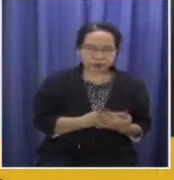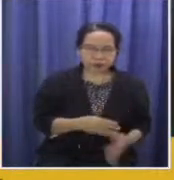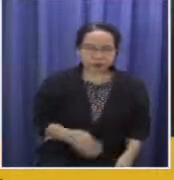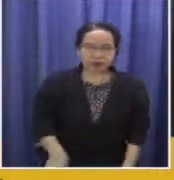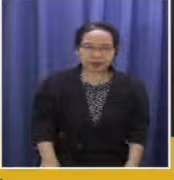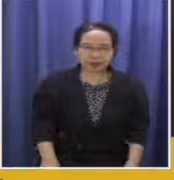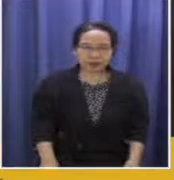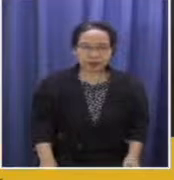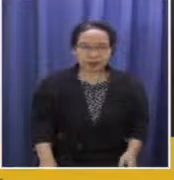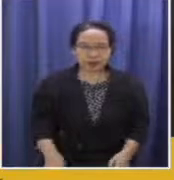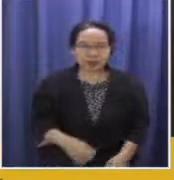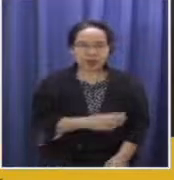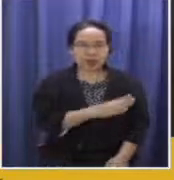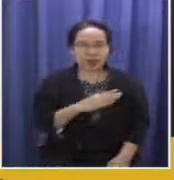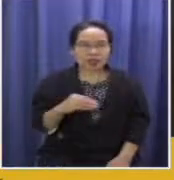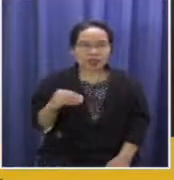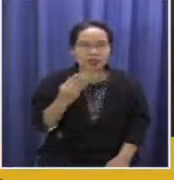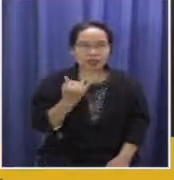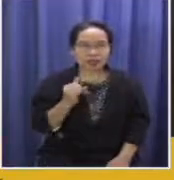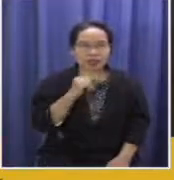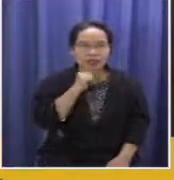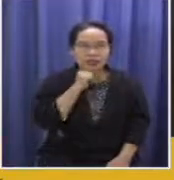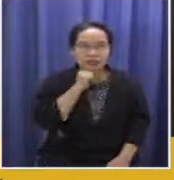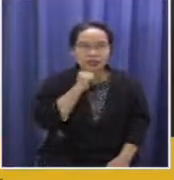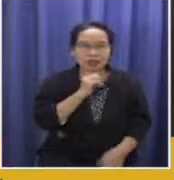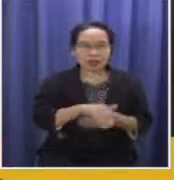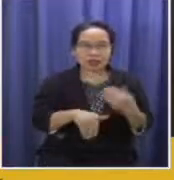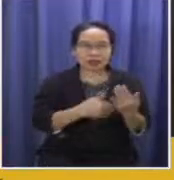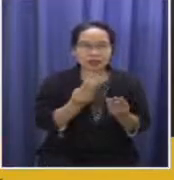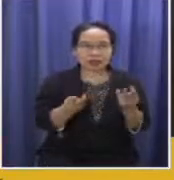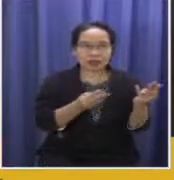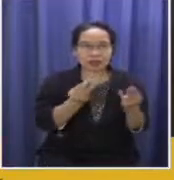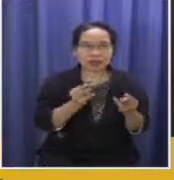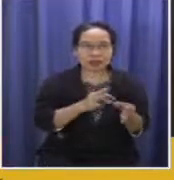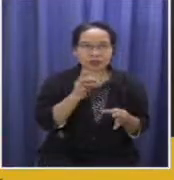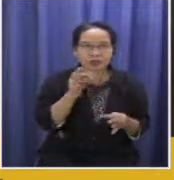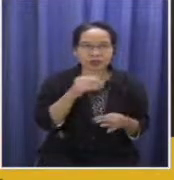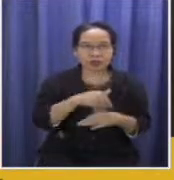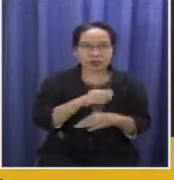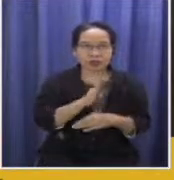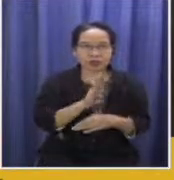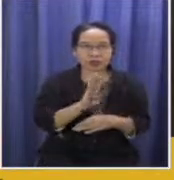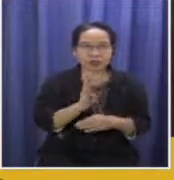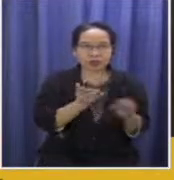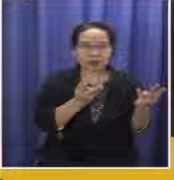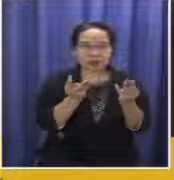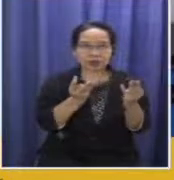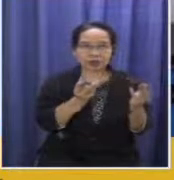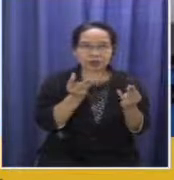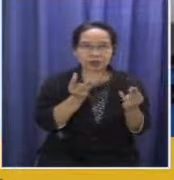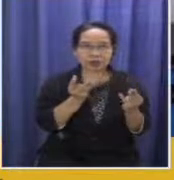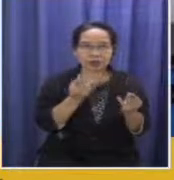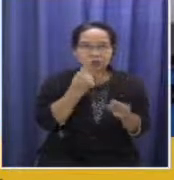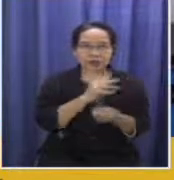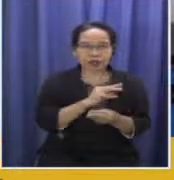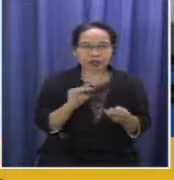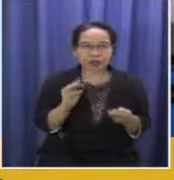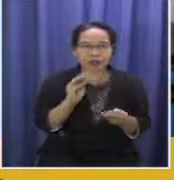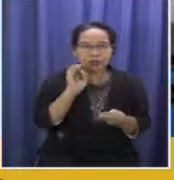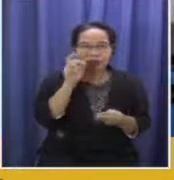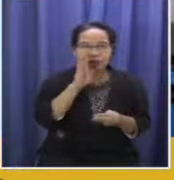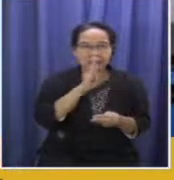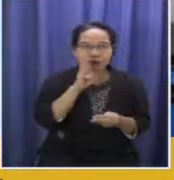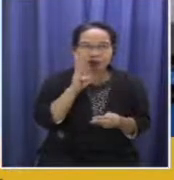भनेपछि स्वर्गदूतहरू आत्मा हुन् यो निश्चित छ. Now, the angels